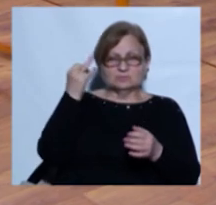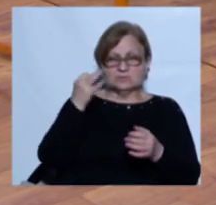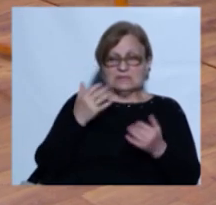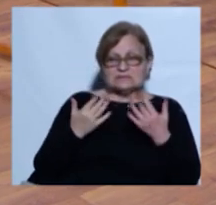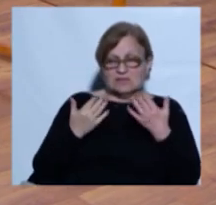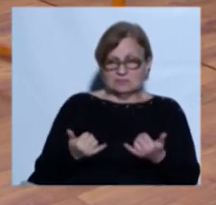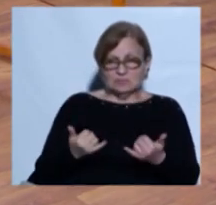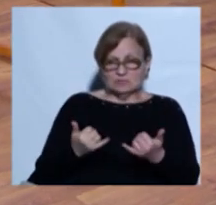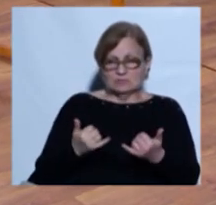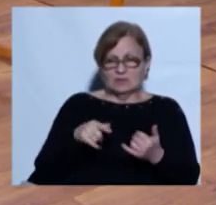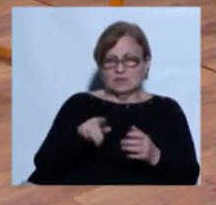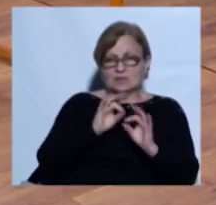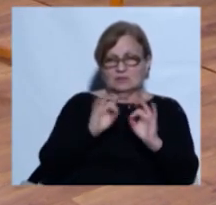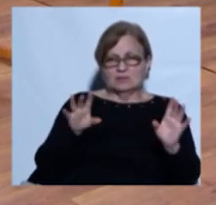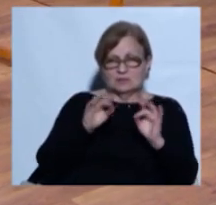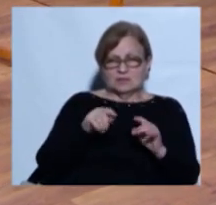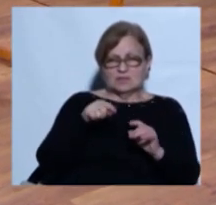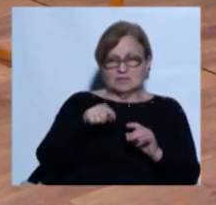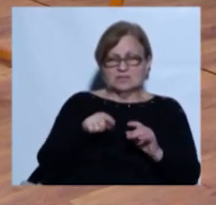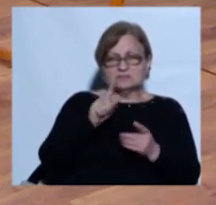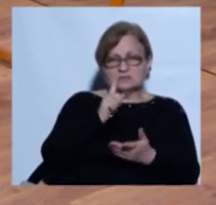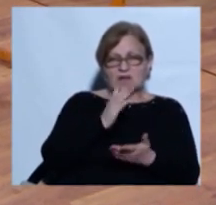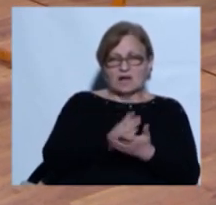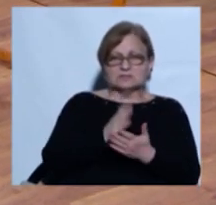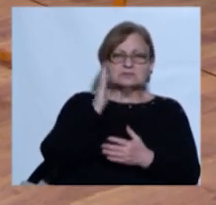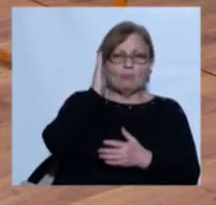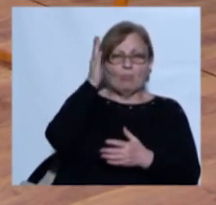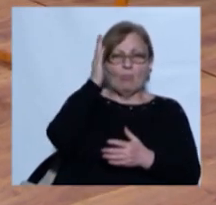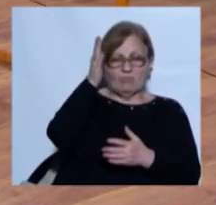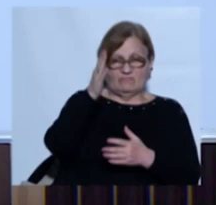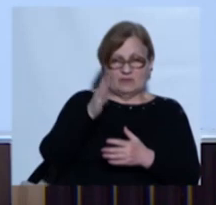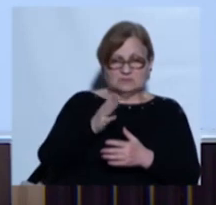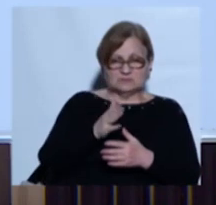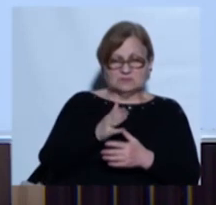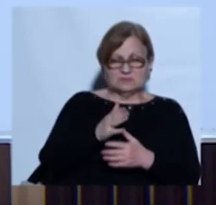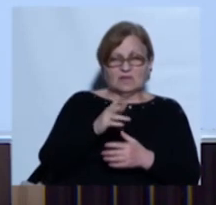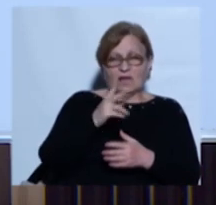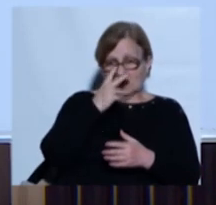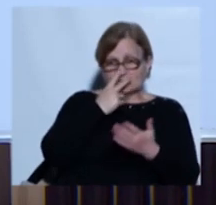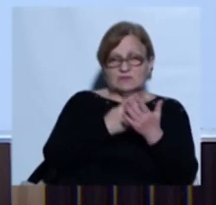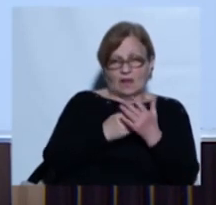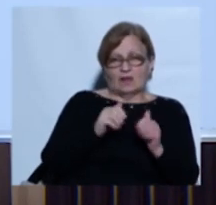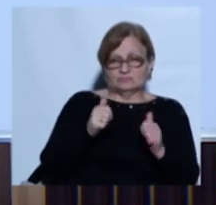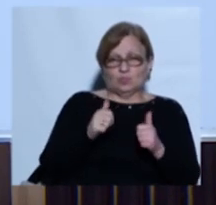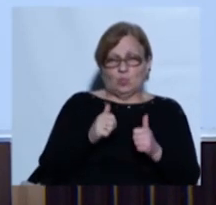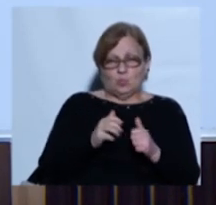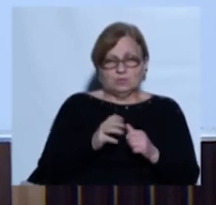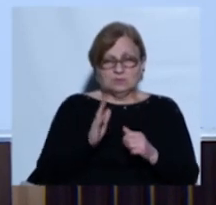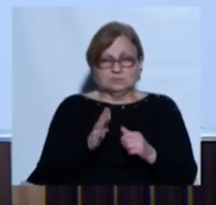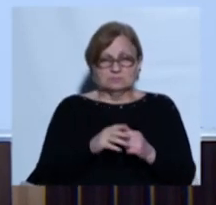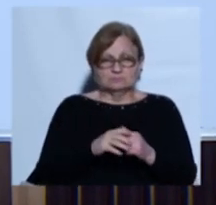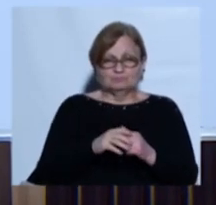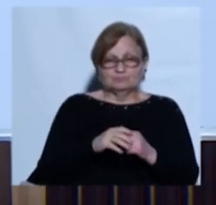თანამედროვეობაზე და ეს მოთხრობა მომავალზეც არის და თუ როგორ აი ანალიზის დროს ვთქვათ.